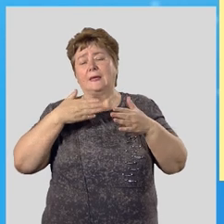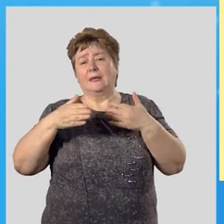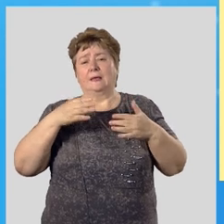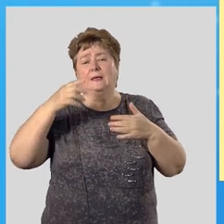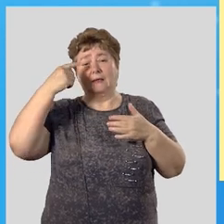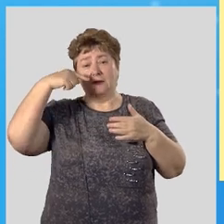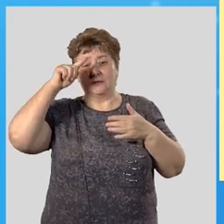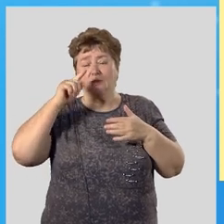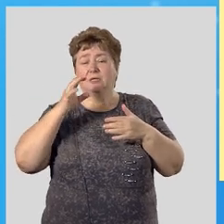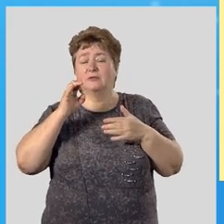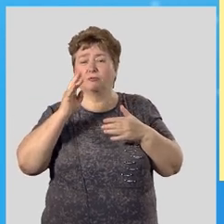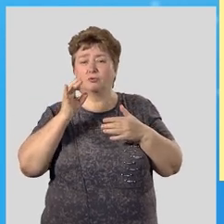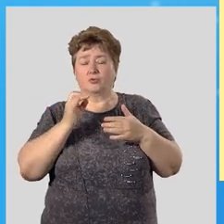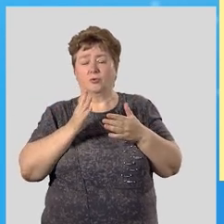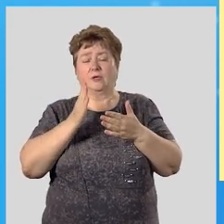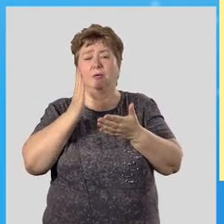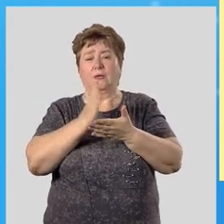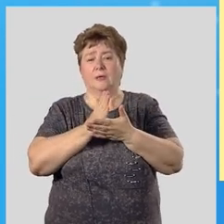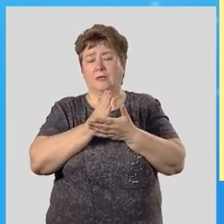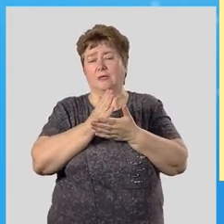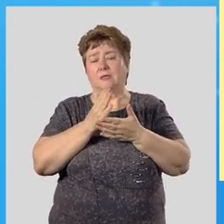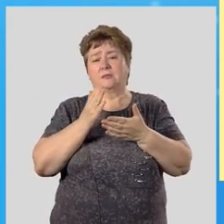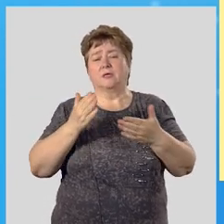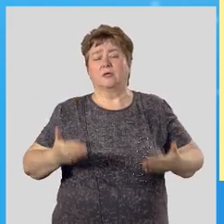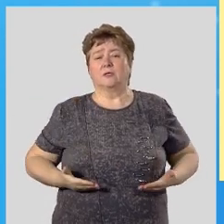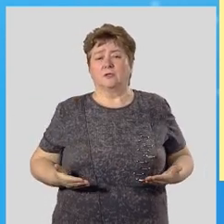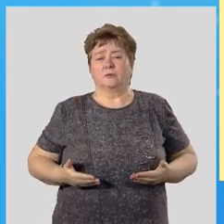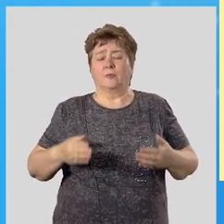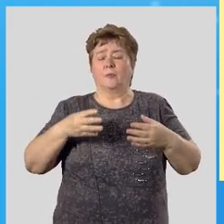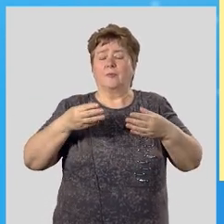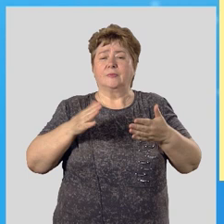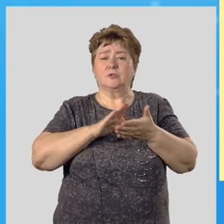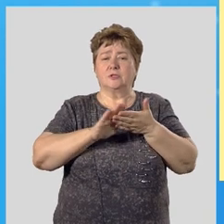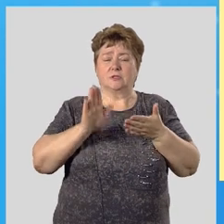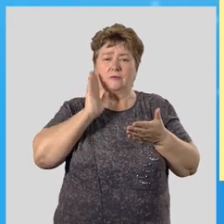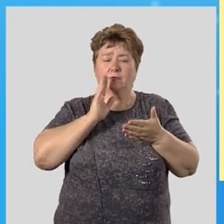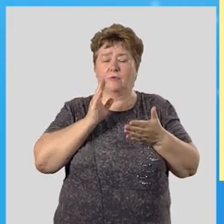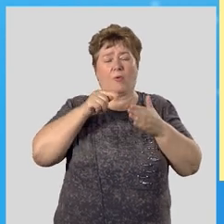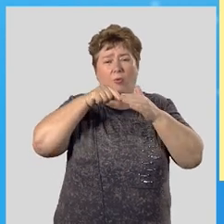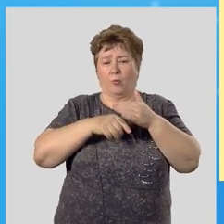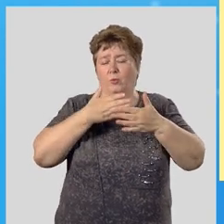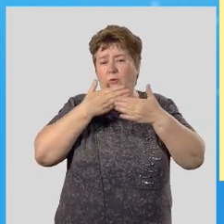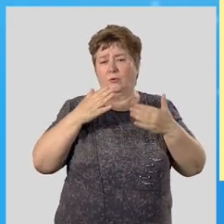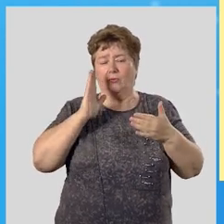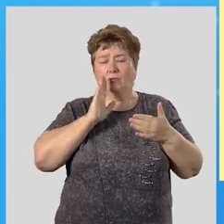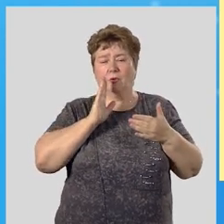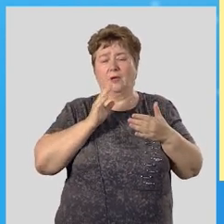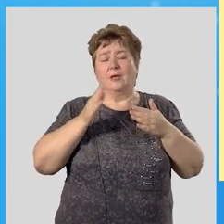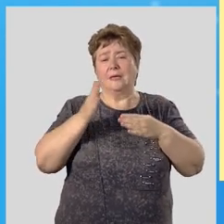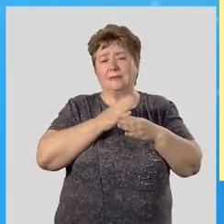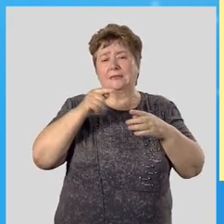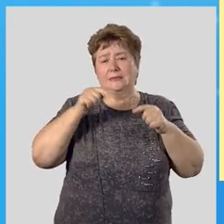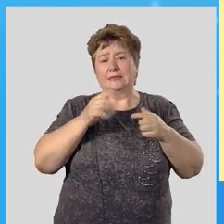ресничные. Инфузории обитают в основном в пресных, неглубоких водоемах. Среди